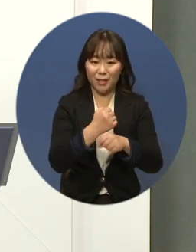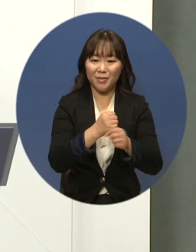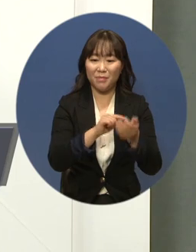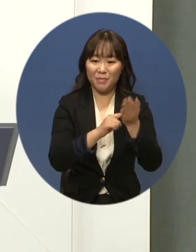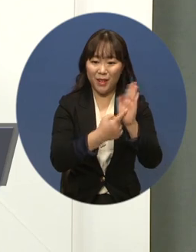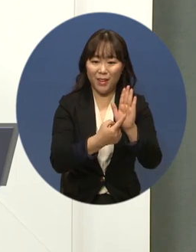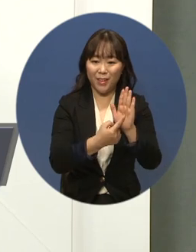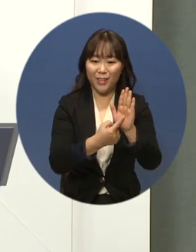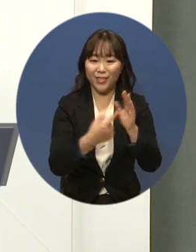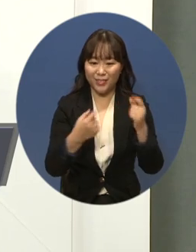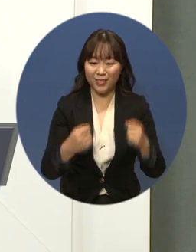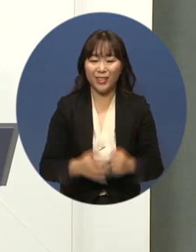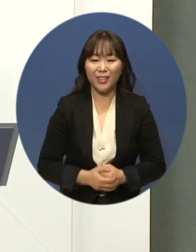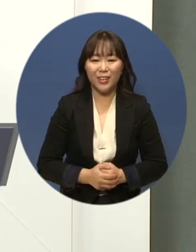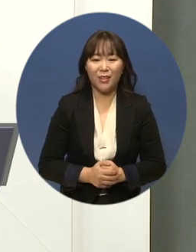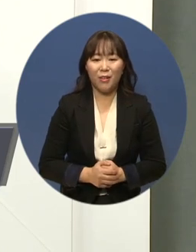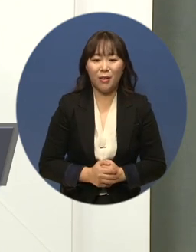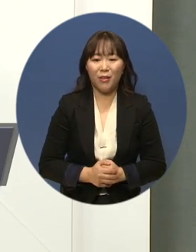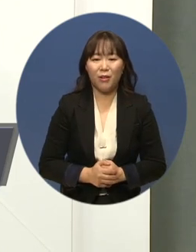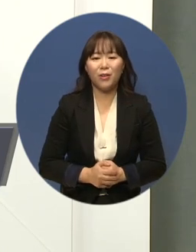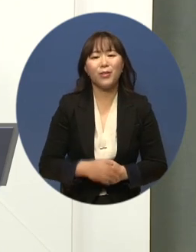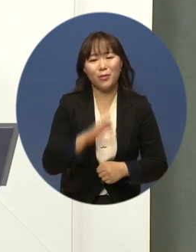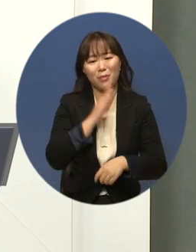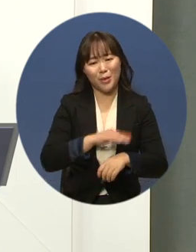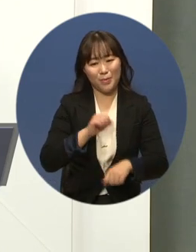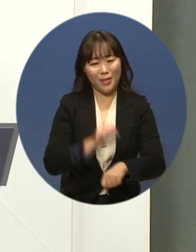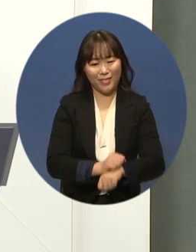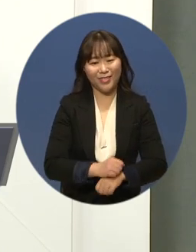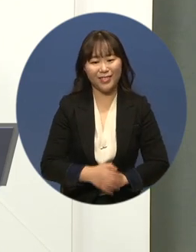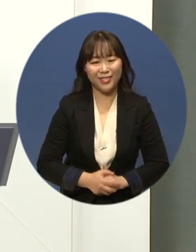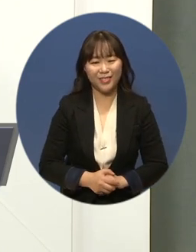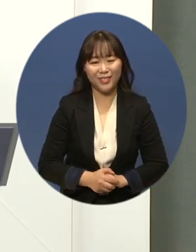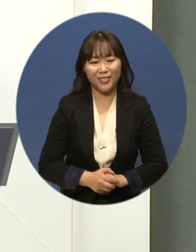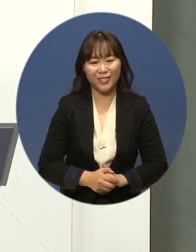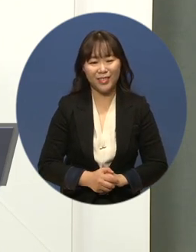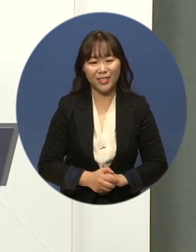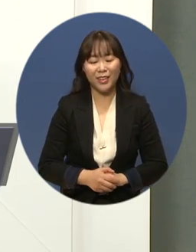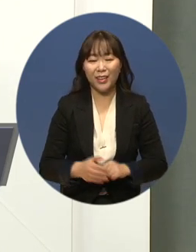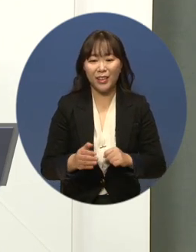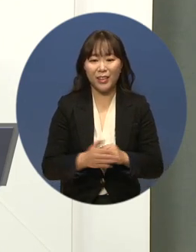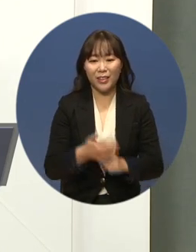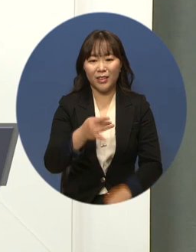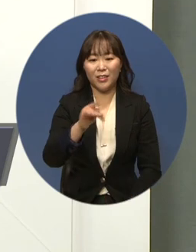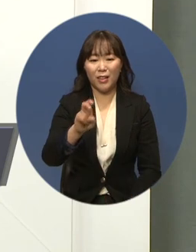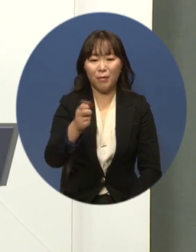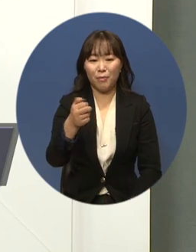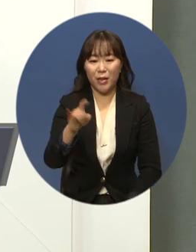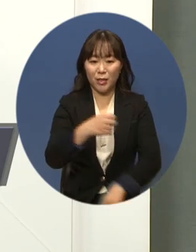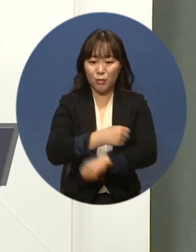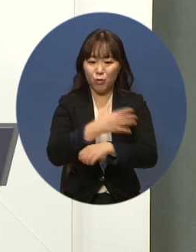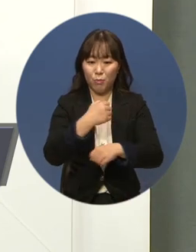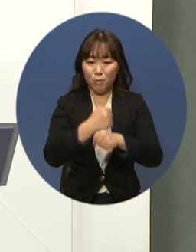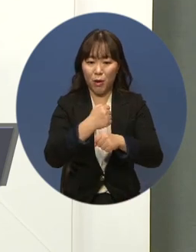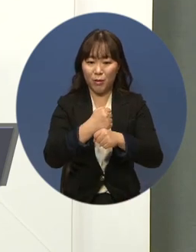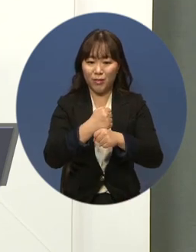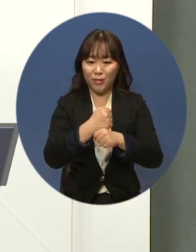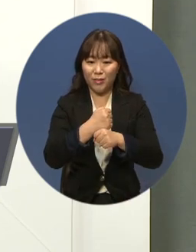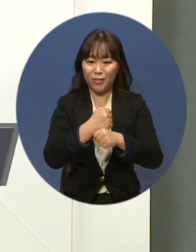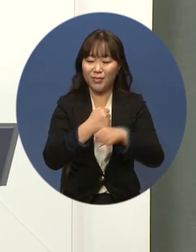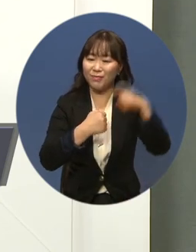만들었어요. 창간을 하셨다 예. 이런 얘기인데 참 잘하셨네요. 예. 예, 그래서 남해 신문을